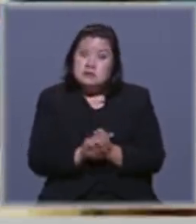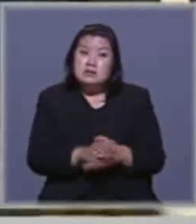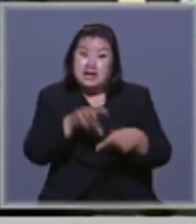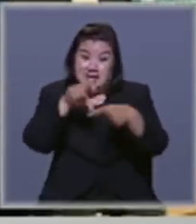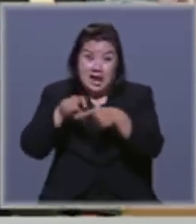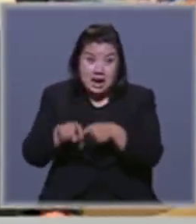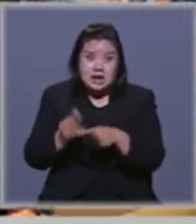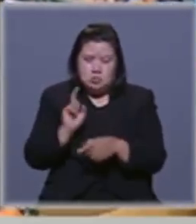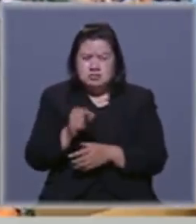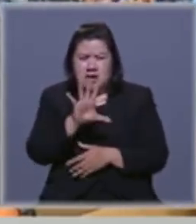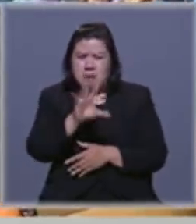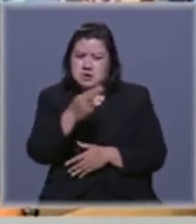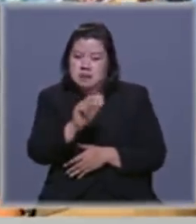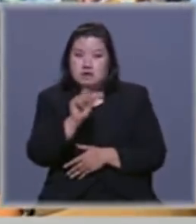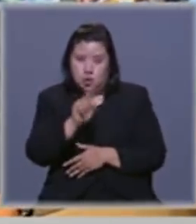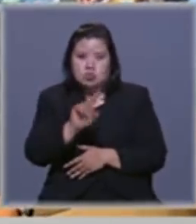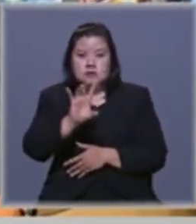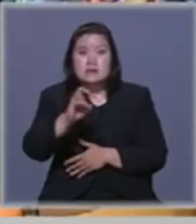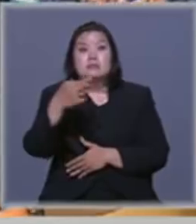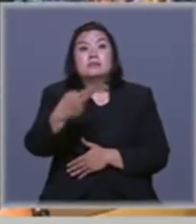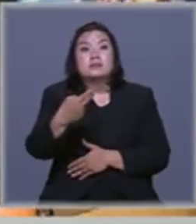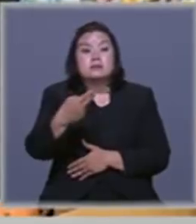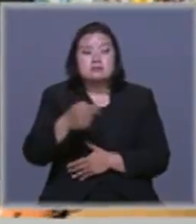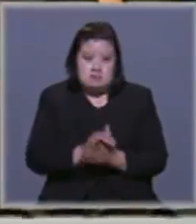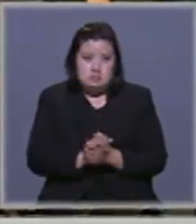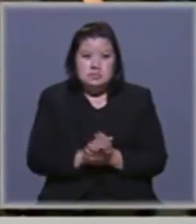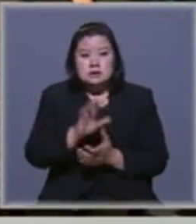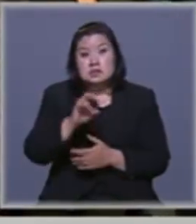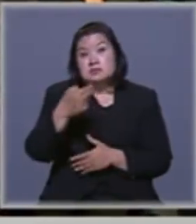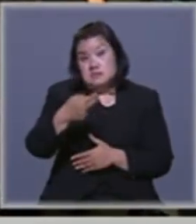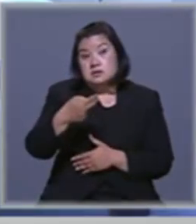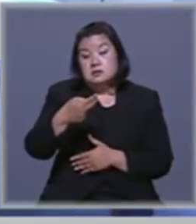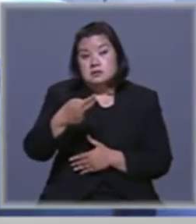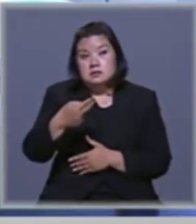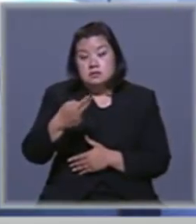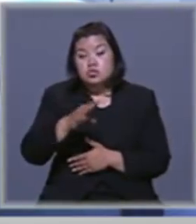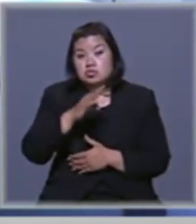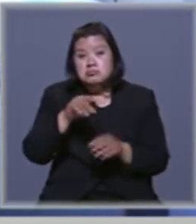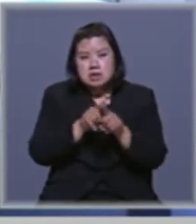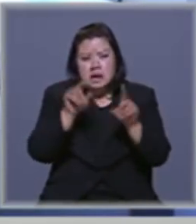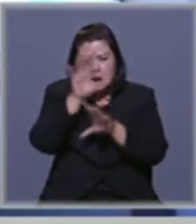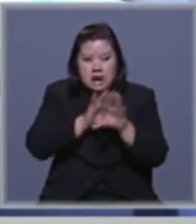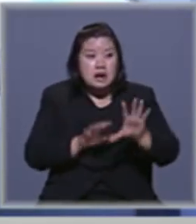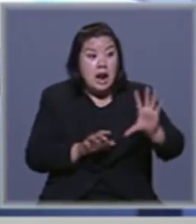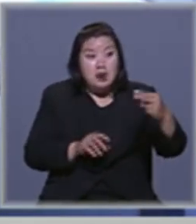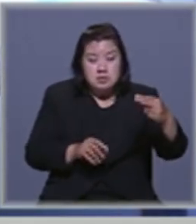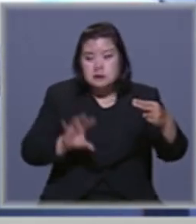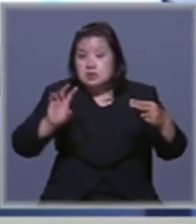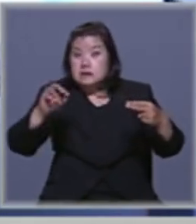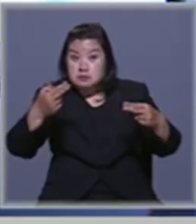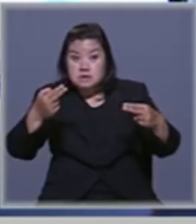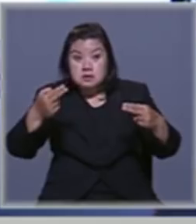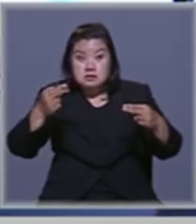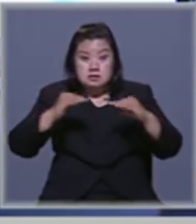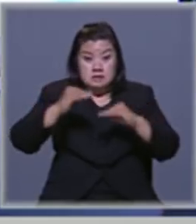คมันน่าจะเป็น 70,000 แปลว่าแต่ละเขตที่คุณขาดทุน 20,000 ครับ ขาด 20,000 เพราะคุณขาดทุน 20,000 ขาดทุน 20,000 เนี่ยมันแปลว่าพอไปรวมส.ส.